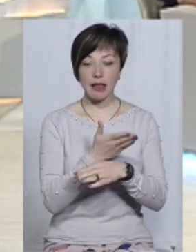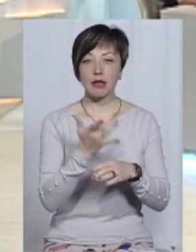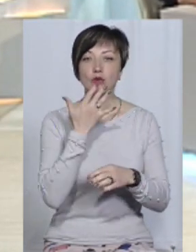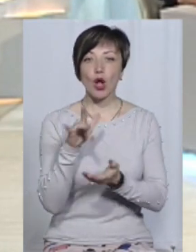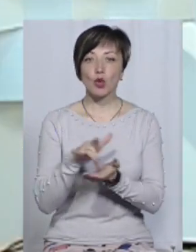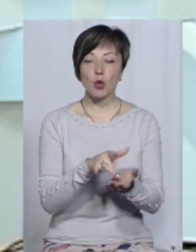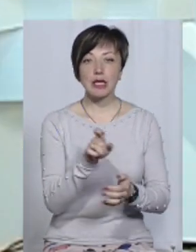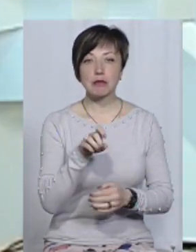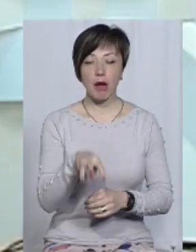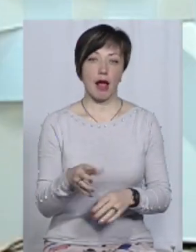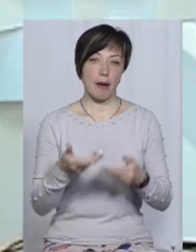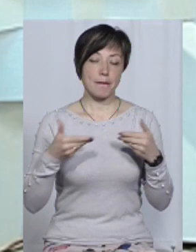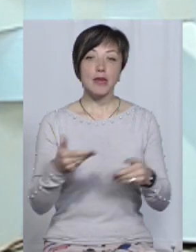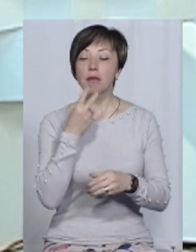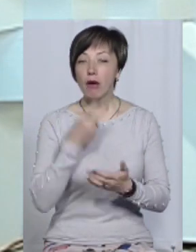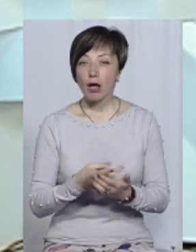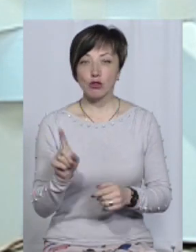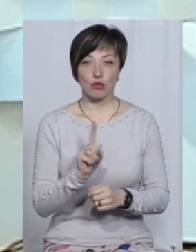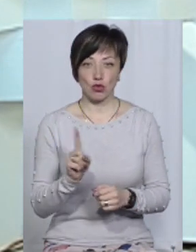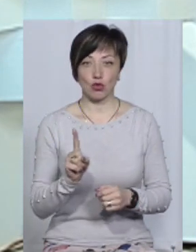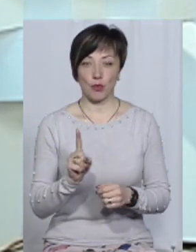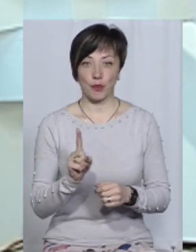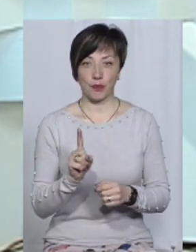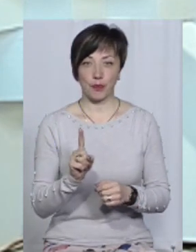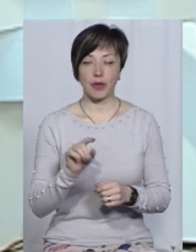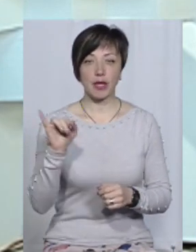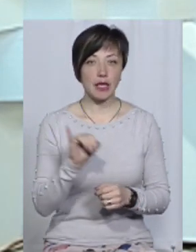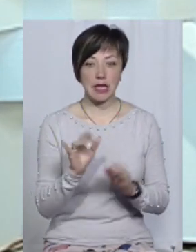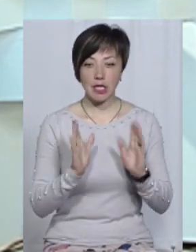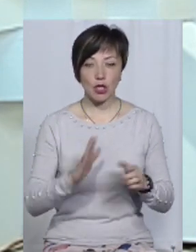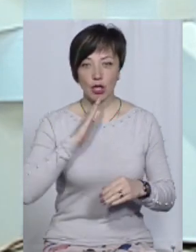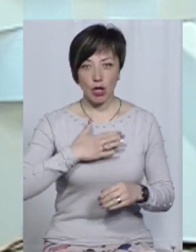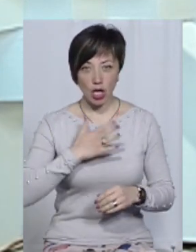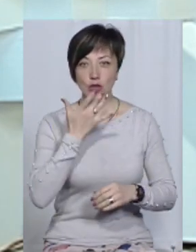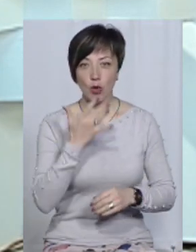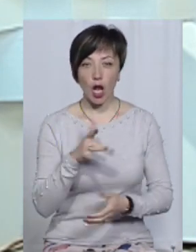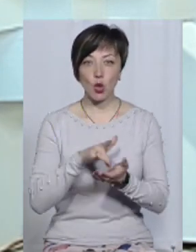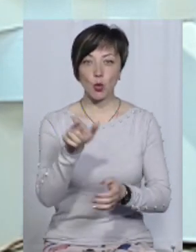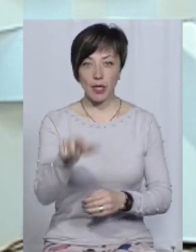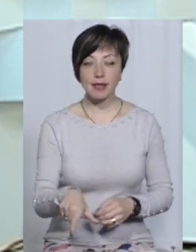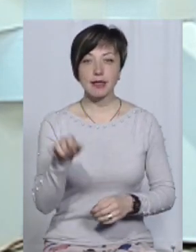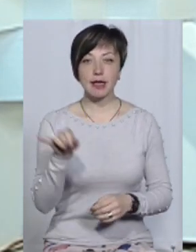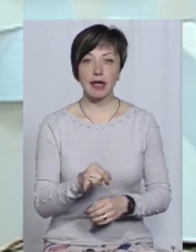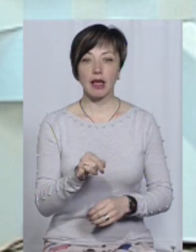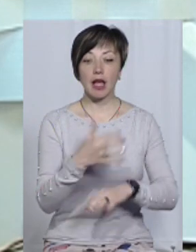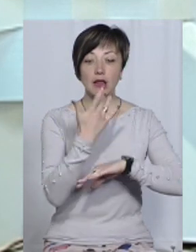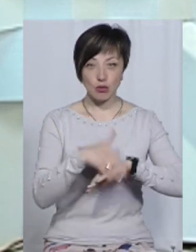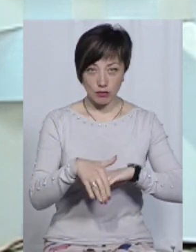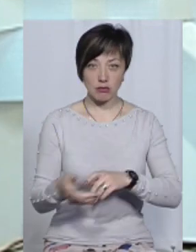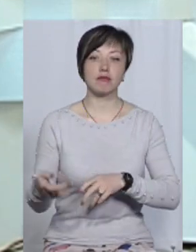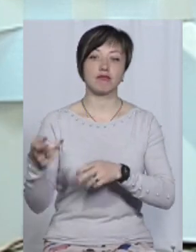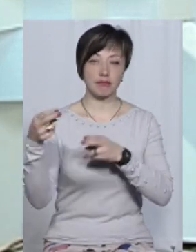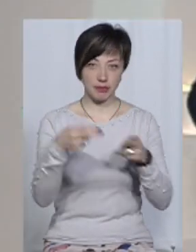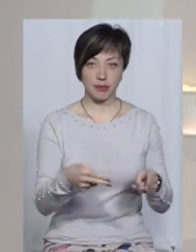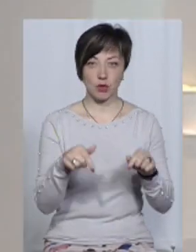інтернаціональний туризм. І ми бачимо, що і не тільки наш національний турист, а і інтернаціональний до нас вже